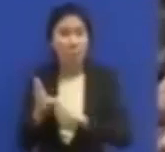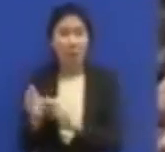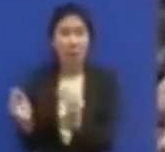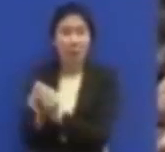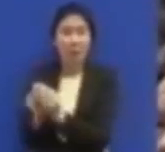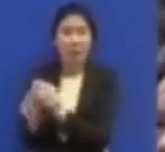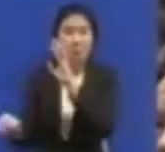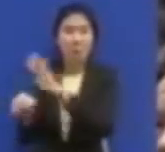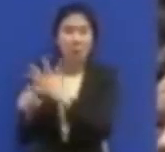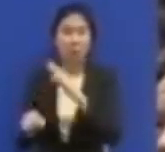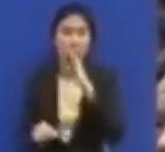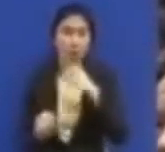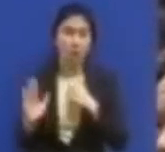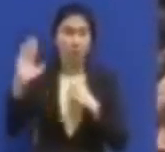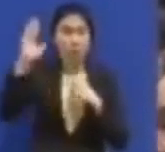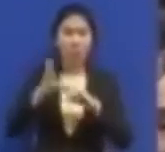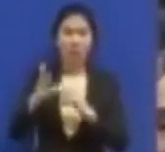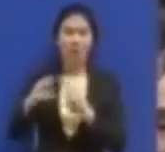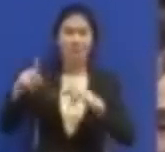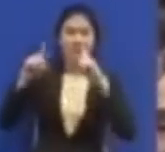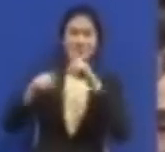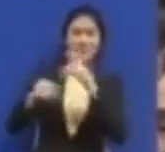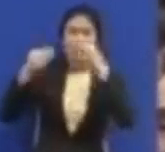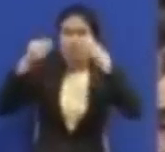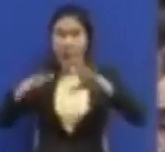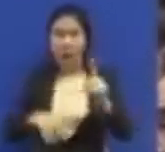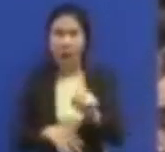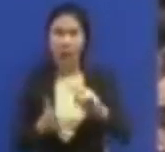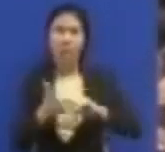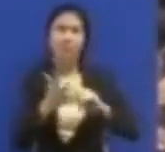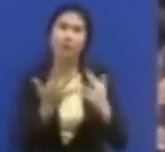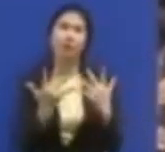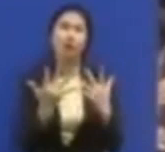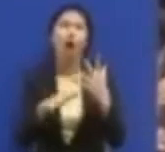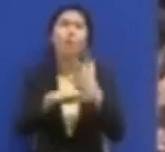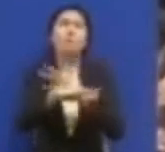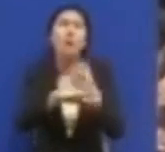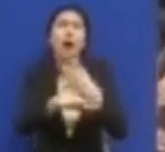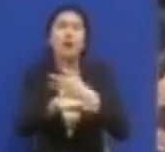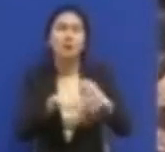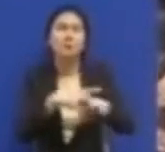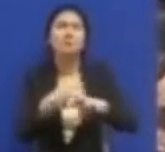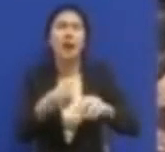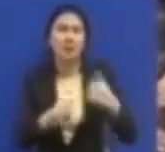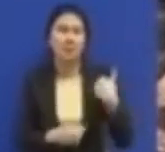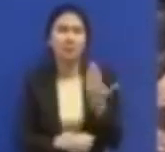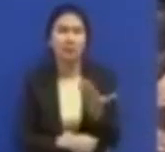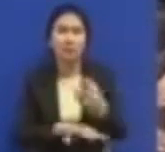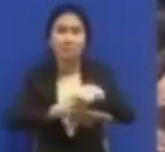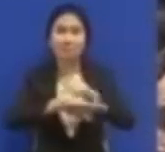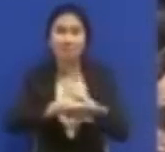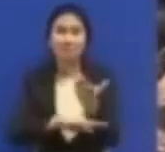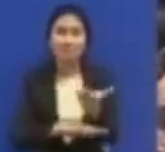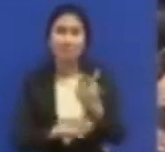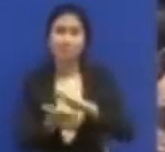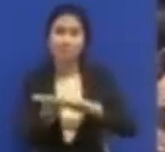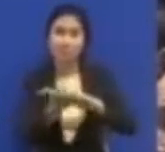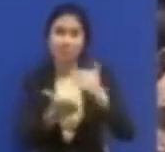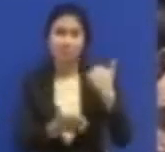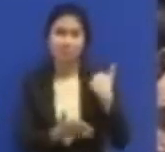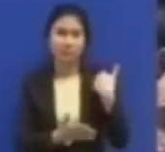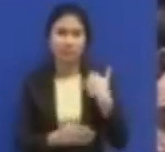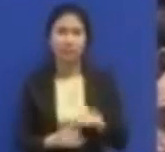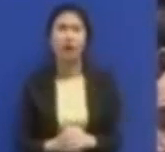อร์ม ท่านประธานครับขออนุญาตนะครับเมื่อยมือแล้วครับ เอาเห็น จะไม่ให้ท่านประธานครับ อะไรตั้งสองค